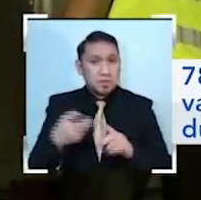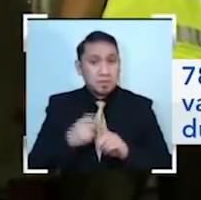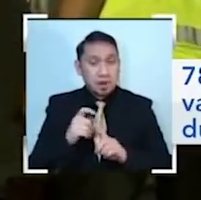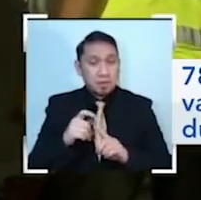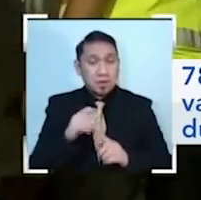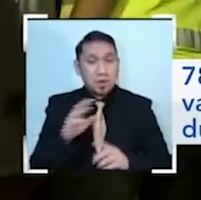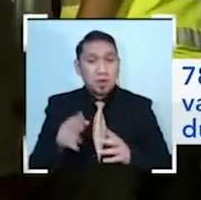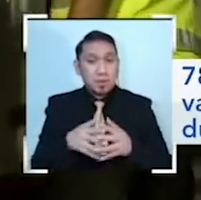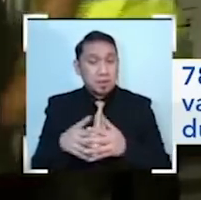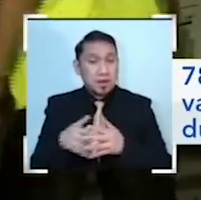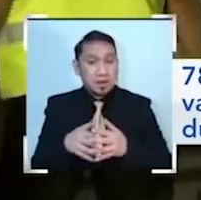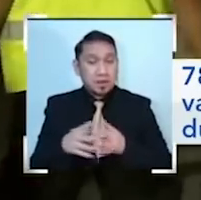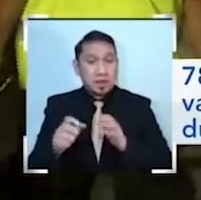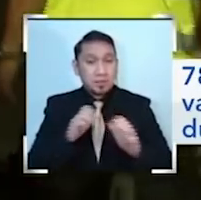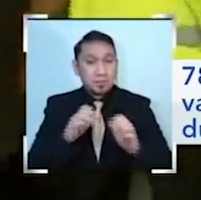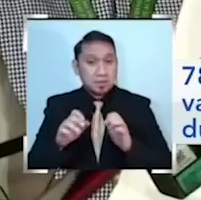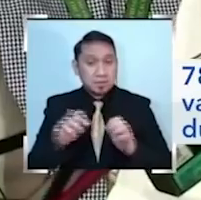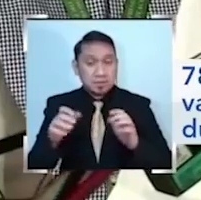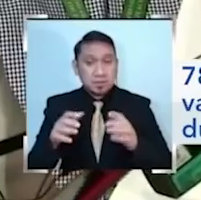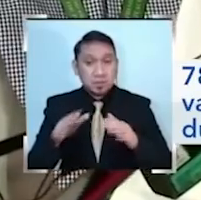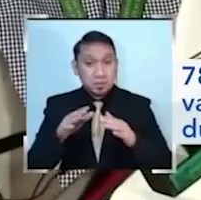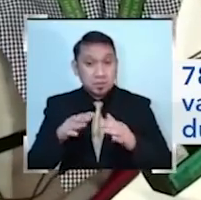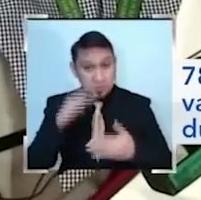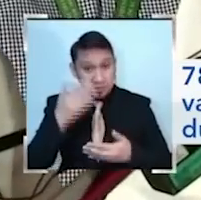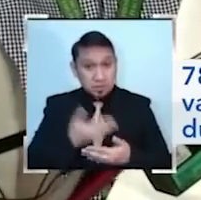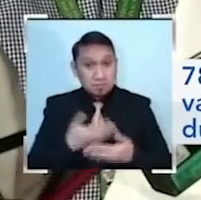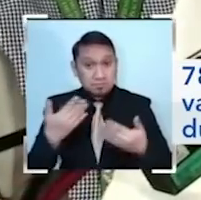nabakunahan na kontra COVID.